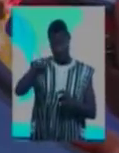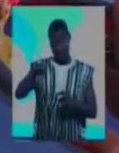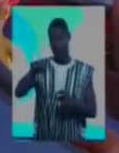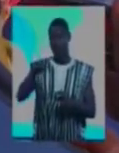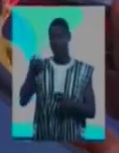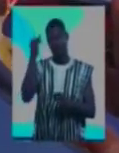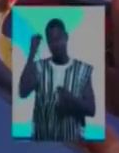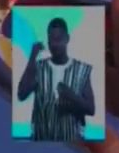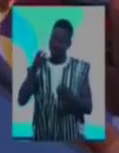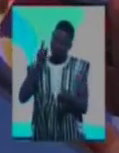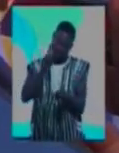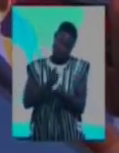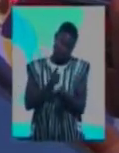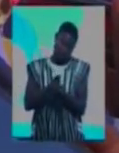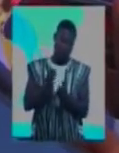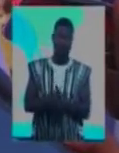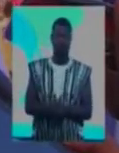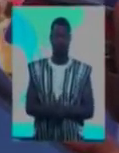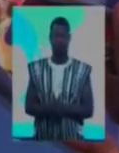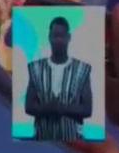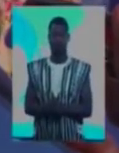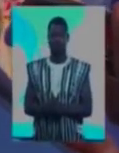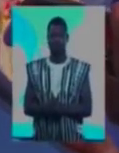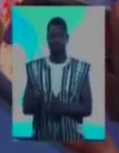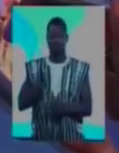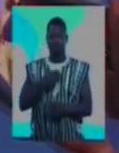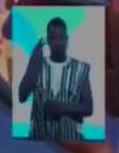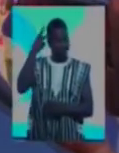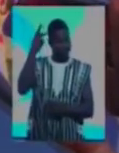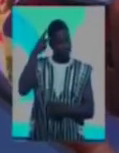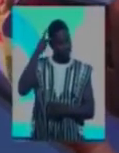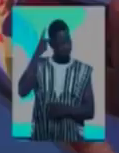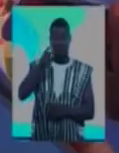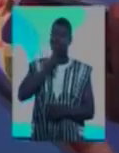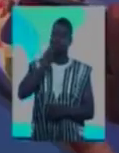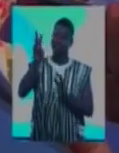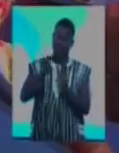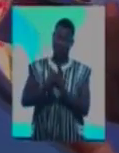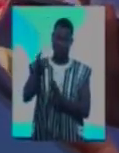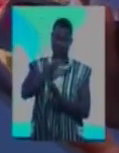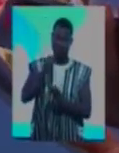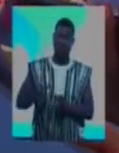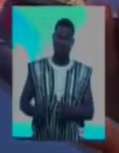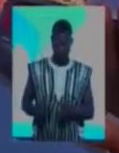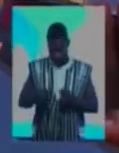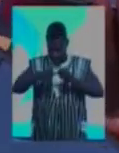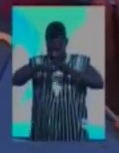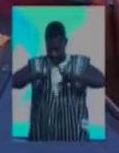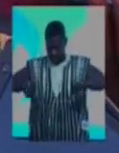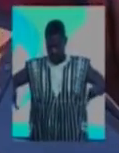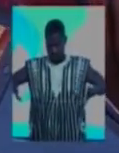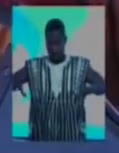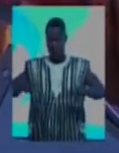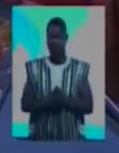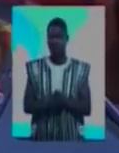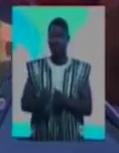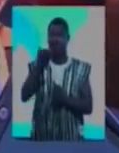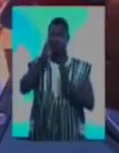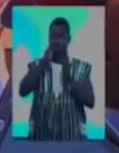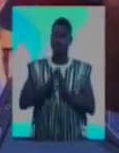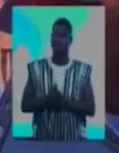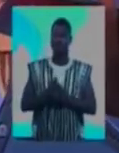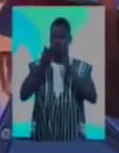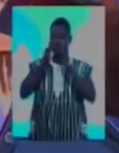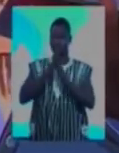était à étroit. Donc nous avons pensé effectivement extendre le bâtiment